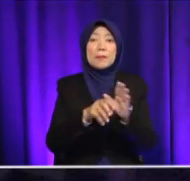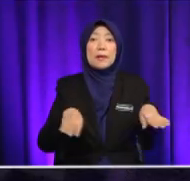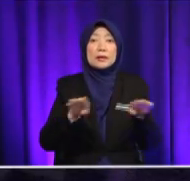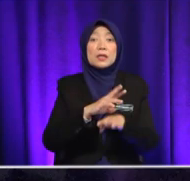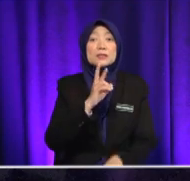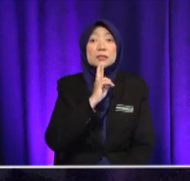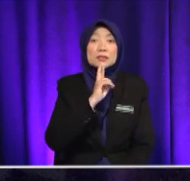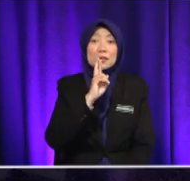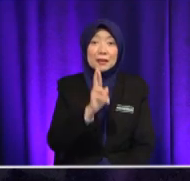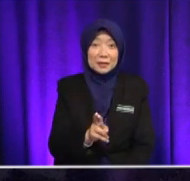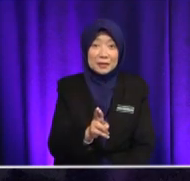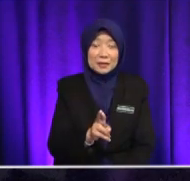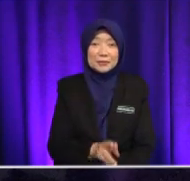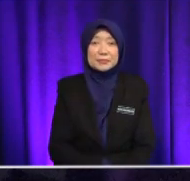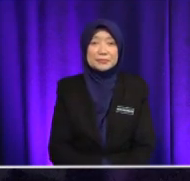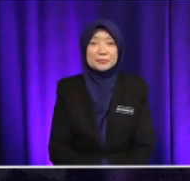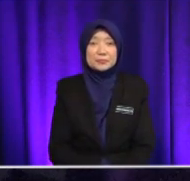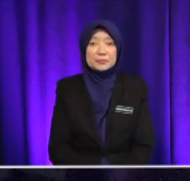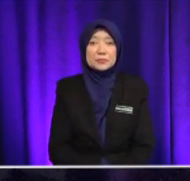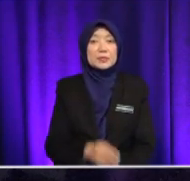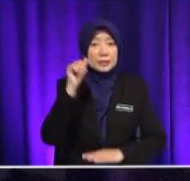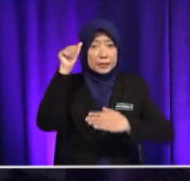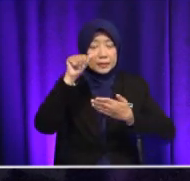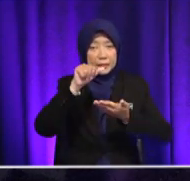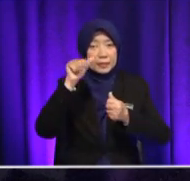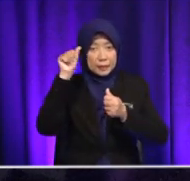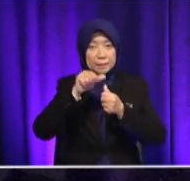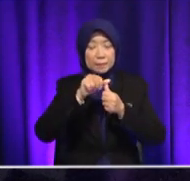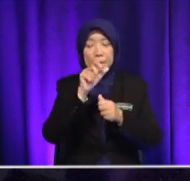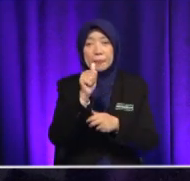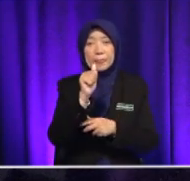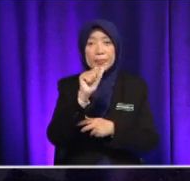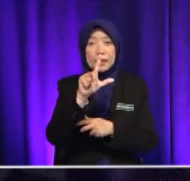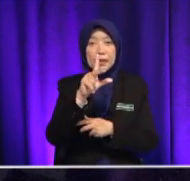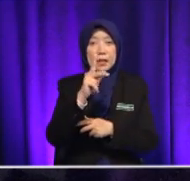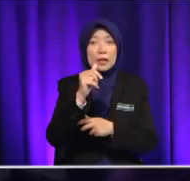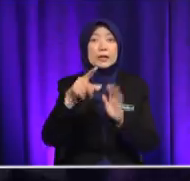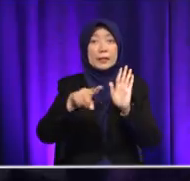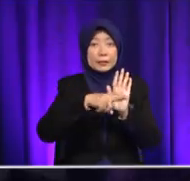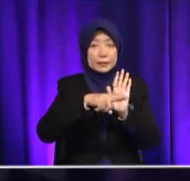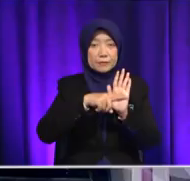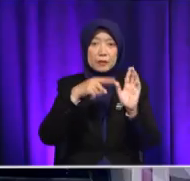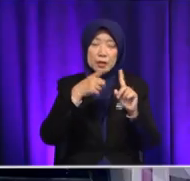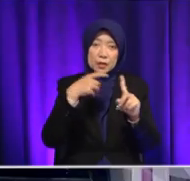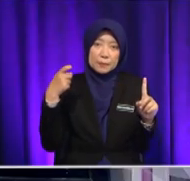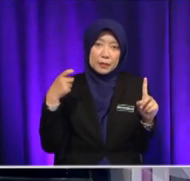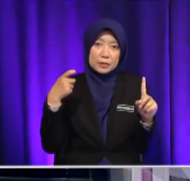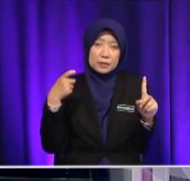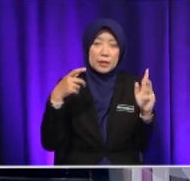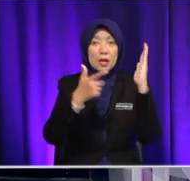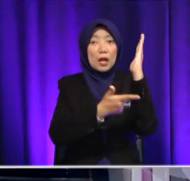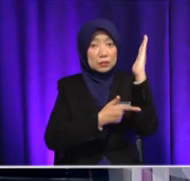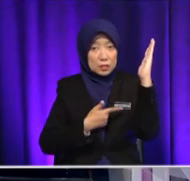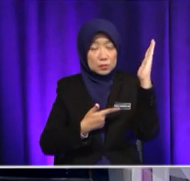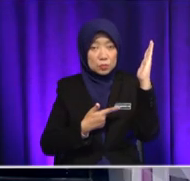Kalau nak senang, kita ingat macam inilah. Alkali ni dia akan hasilkan cas negatif. Okey. Daripada latex itu sendiri